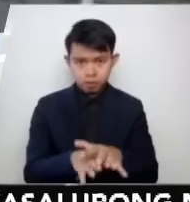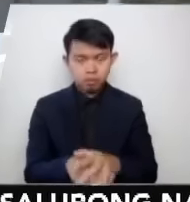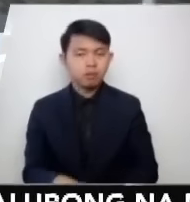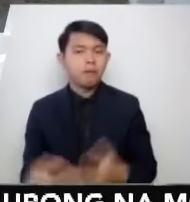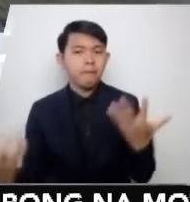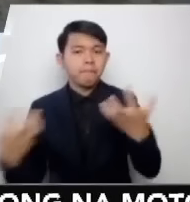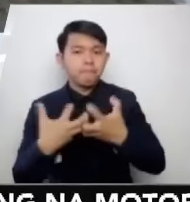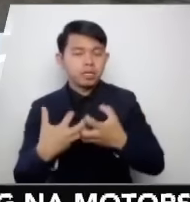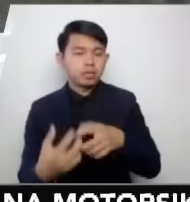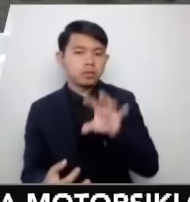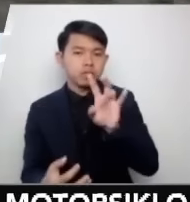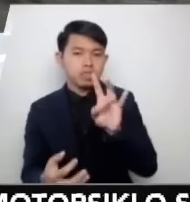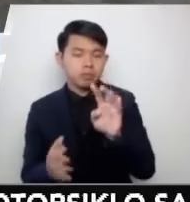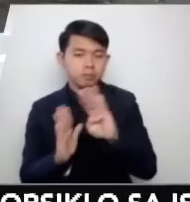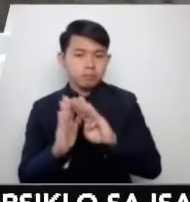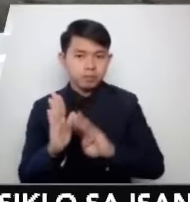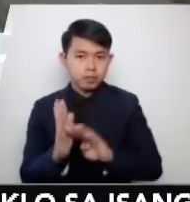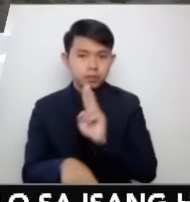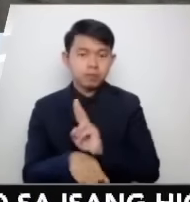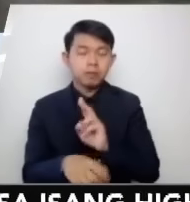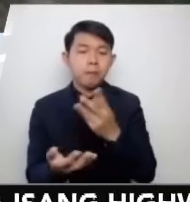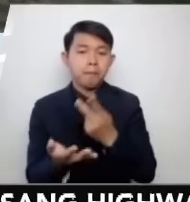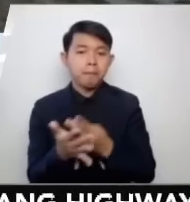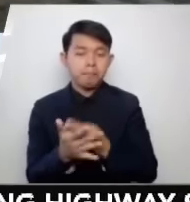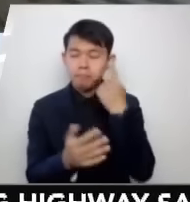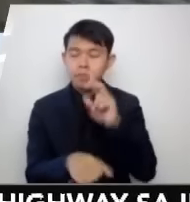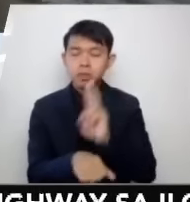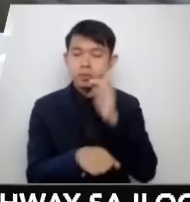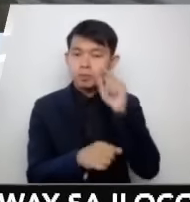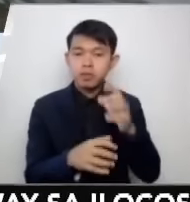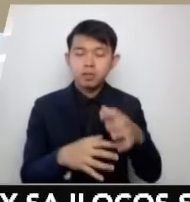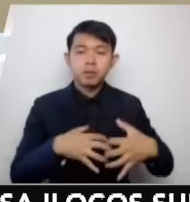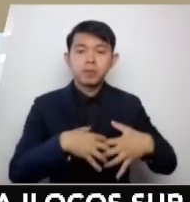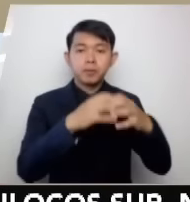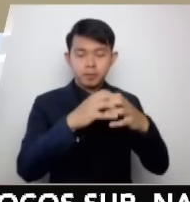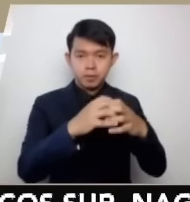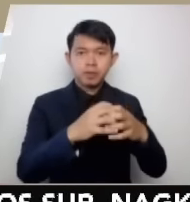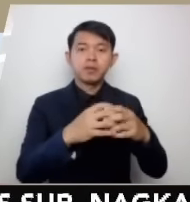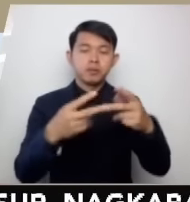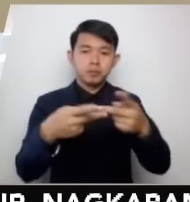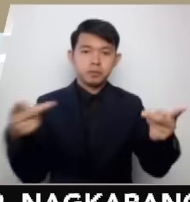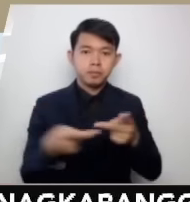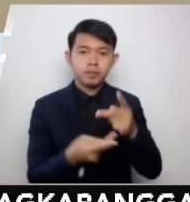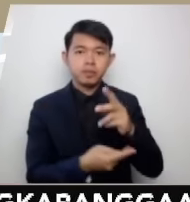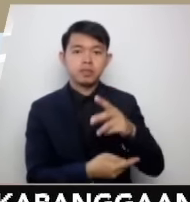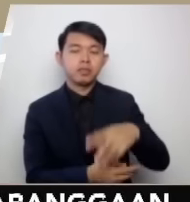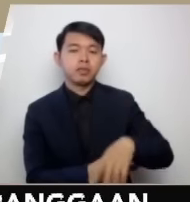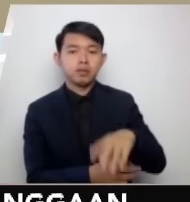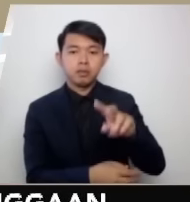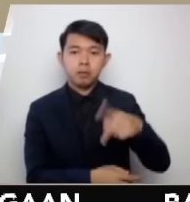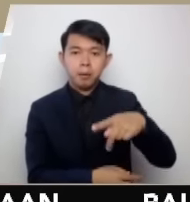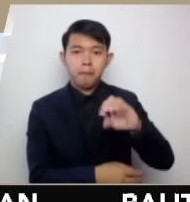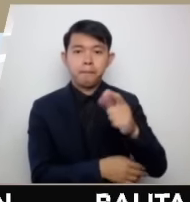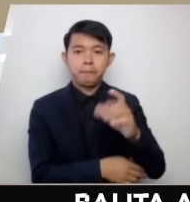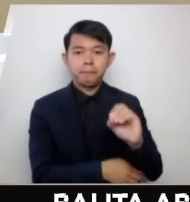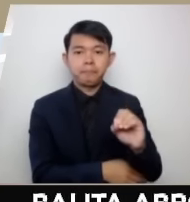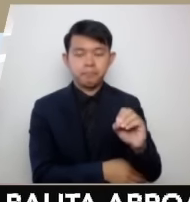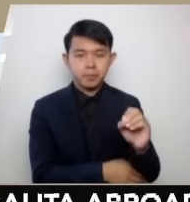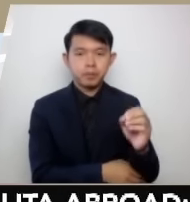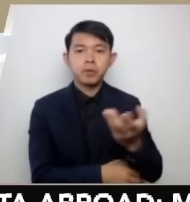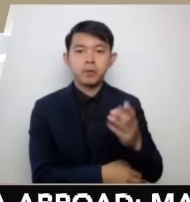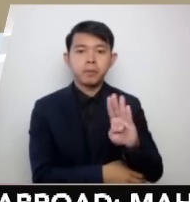para ipatayo yung Pogo Hub sa Bamban. Yun yung connection na nakikita ko. Hindi rin klaro pa ngayon kung saan nang galing yung pera